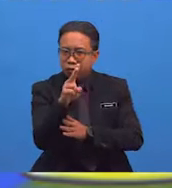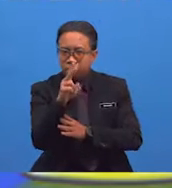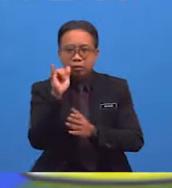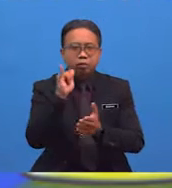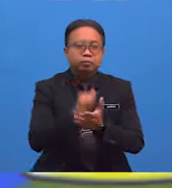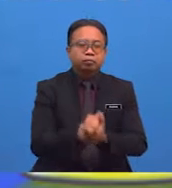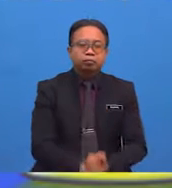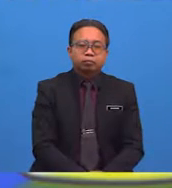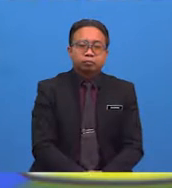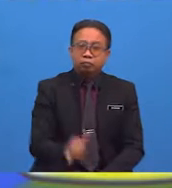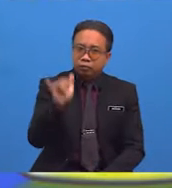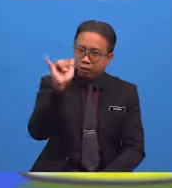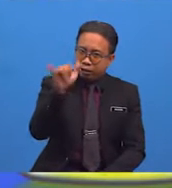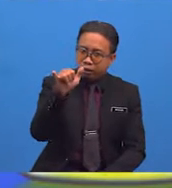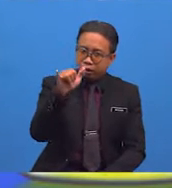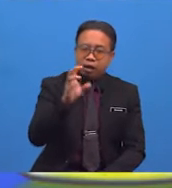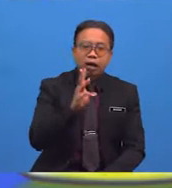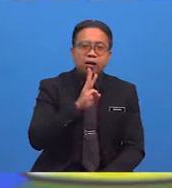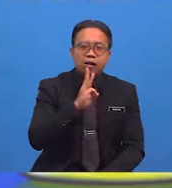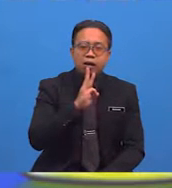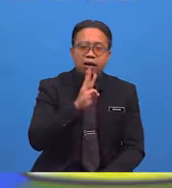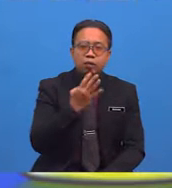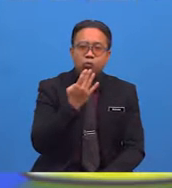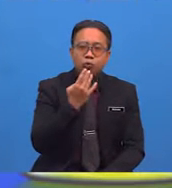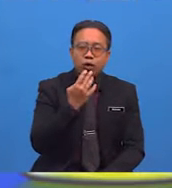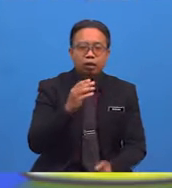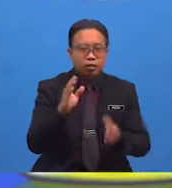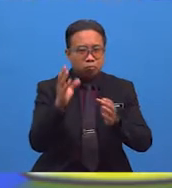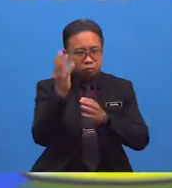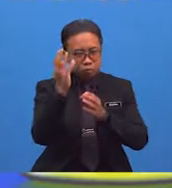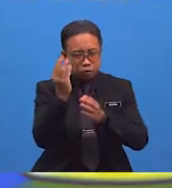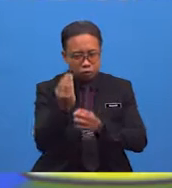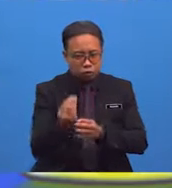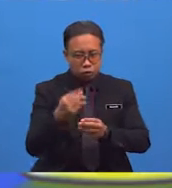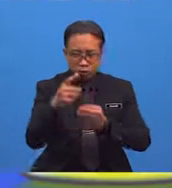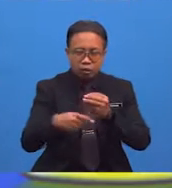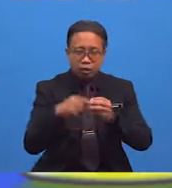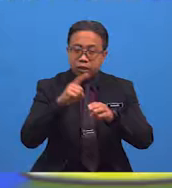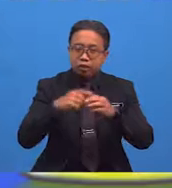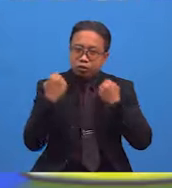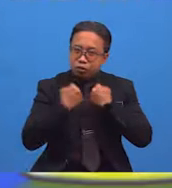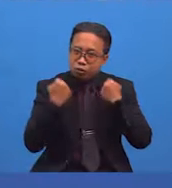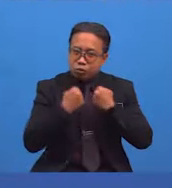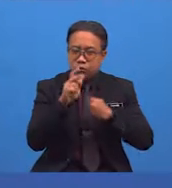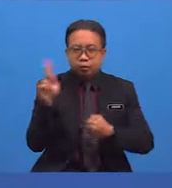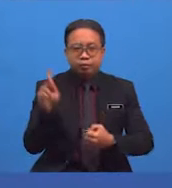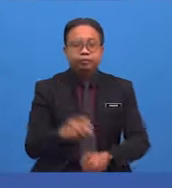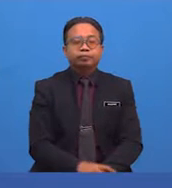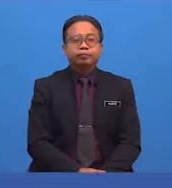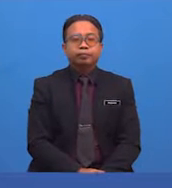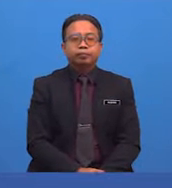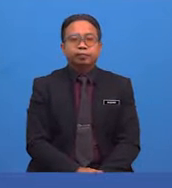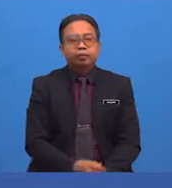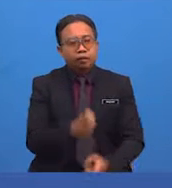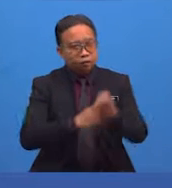ini? Ya, air berwarna mengecut apabila disejukkan.